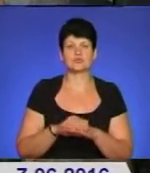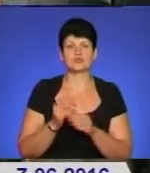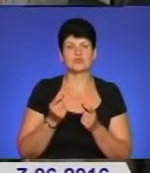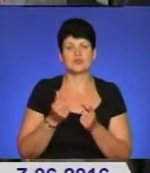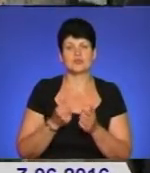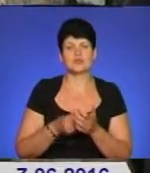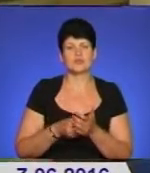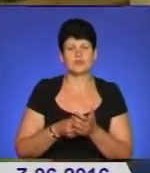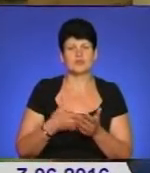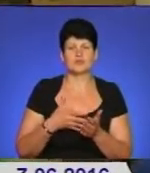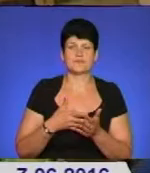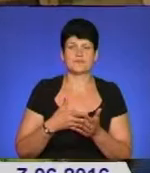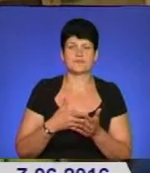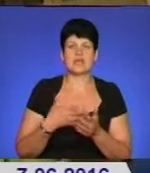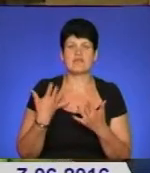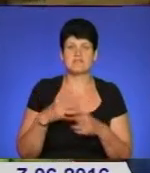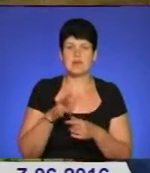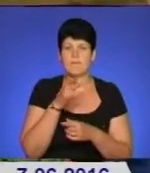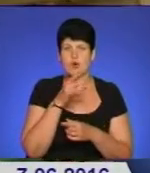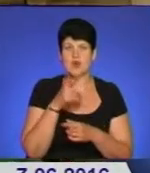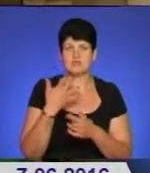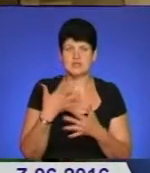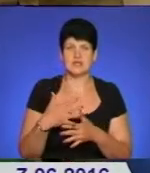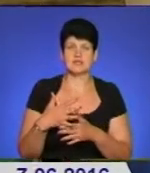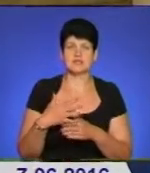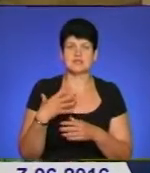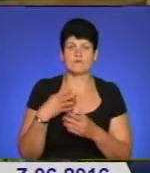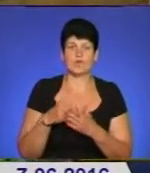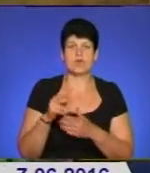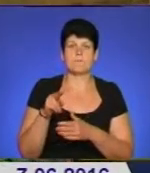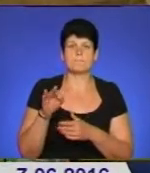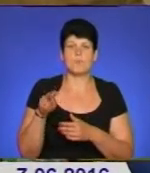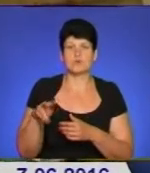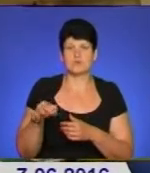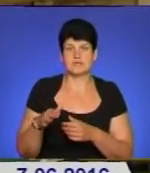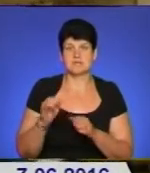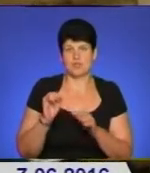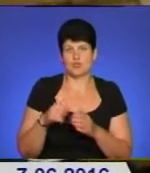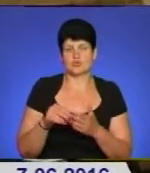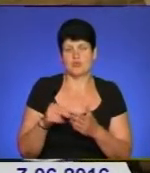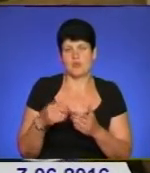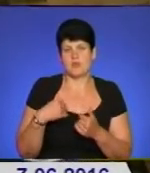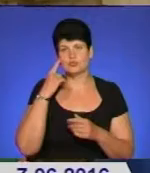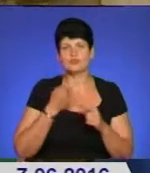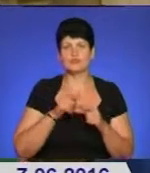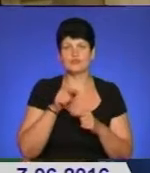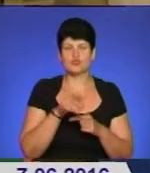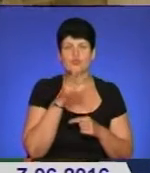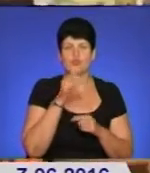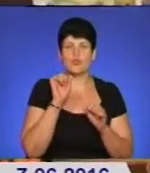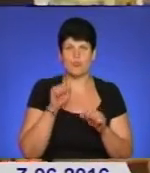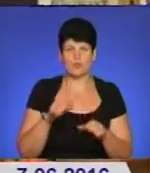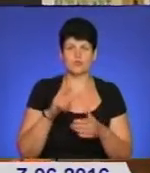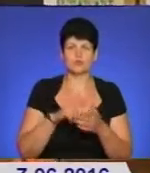дорого. Ну, вже така пора, що вже і на городі є своя полуниця, то вже можна купляти, я думаю. Чи не боїтеся там місту нітратів,